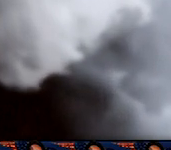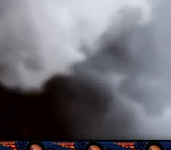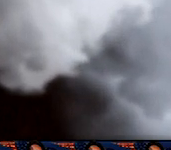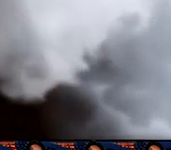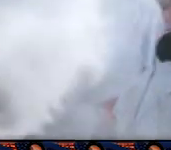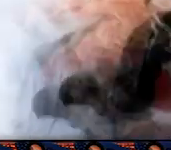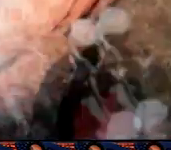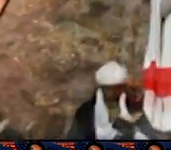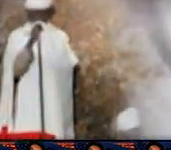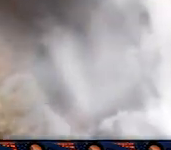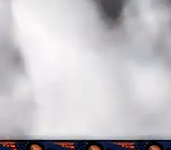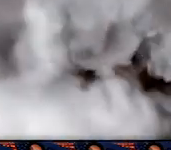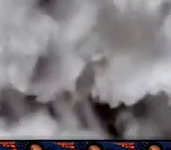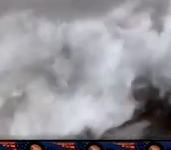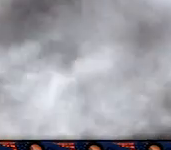ስትመጣ